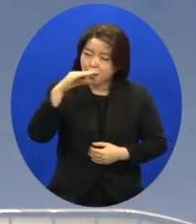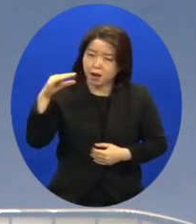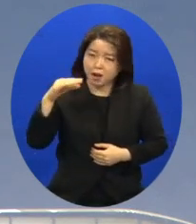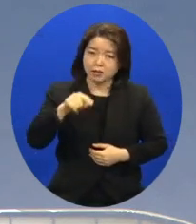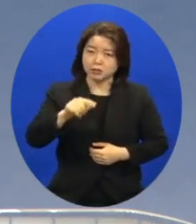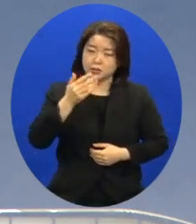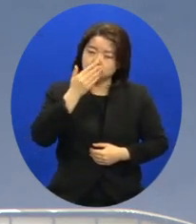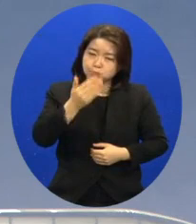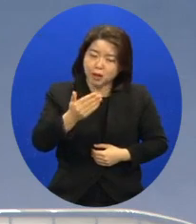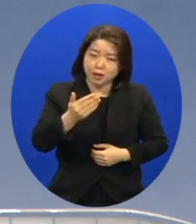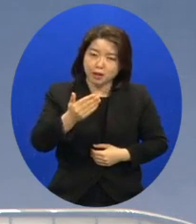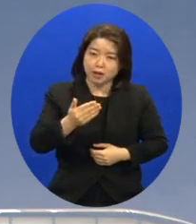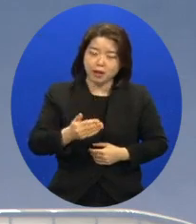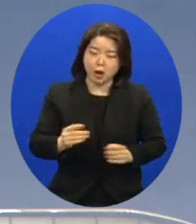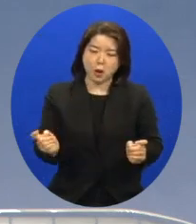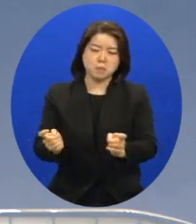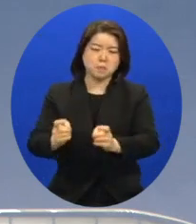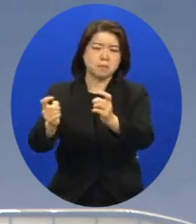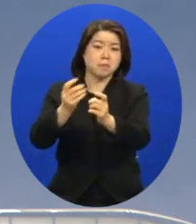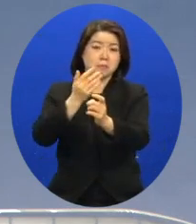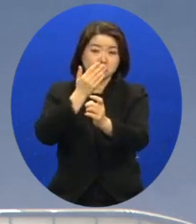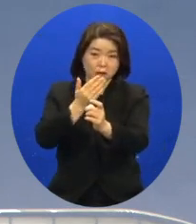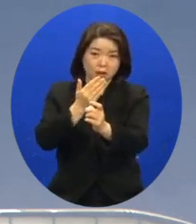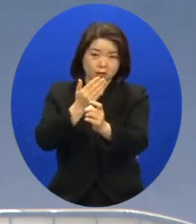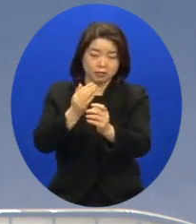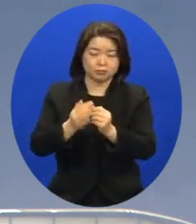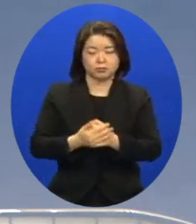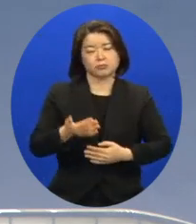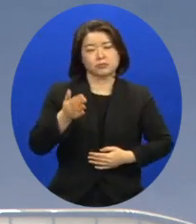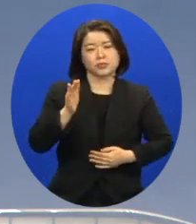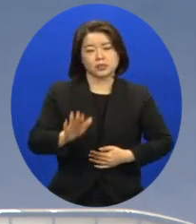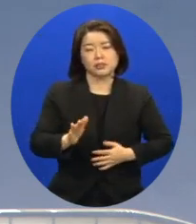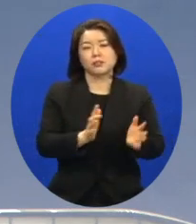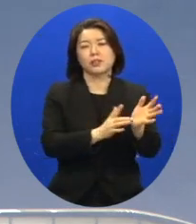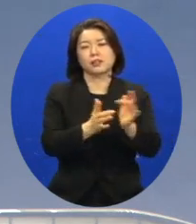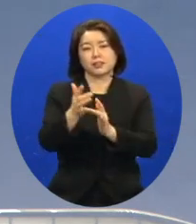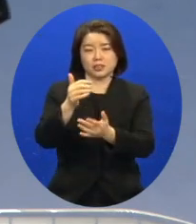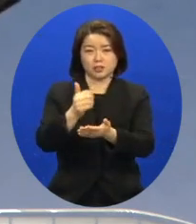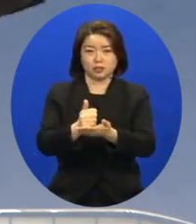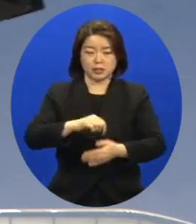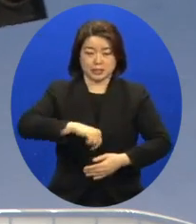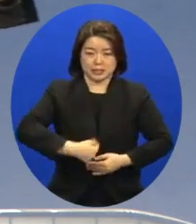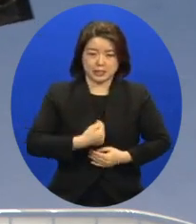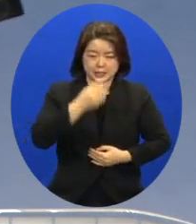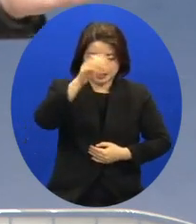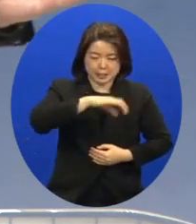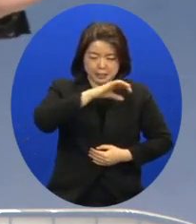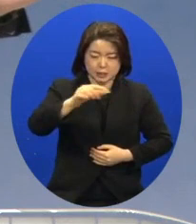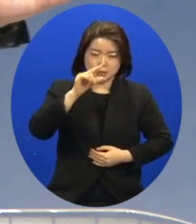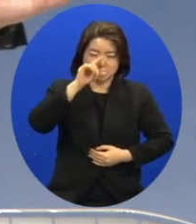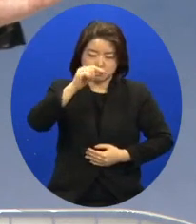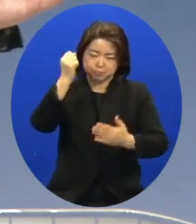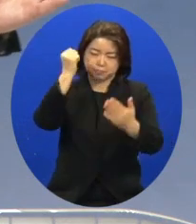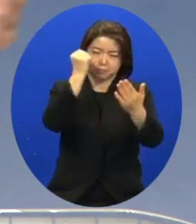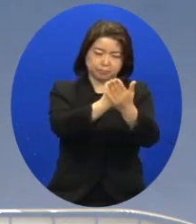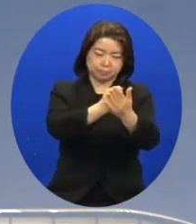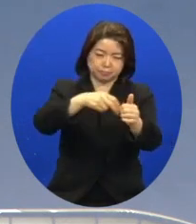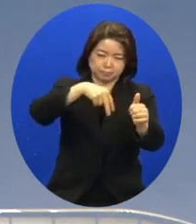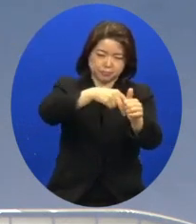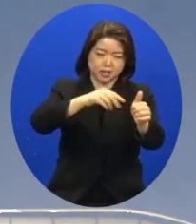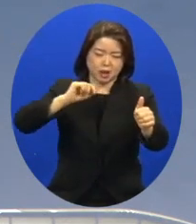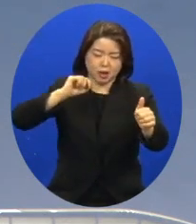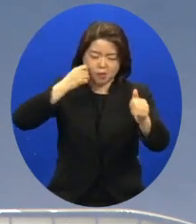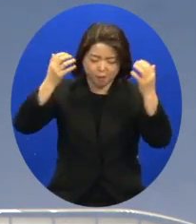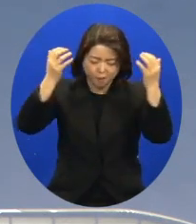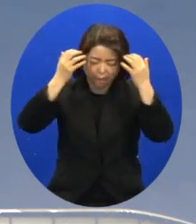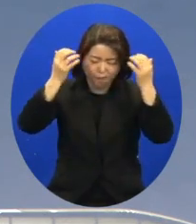겁니까? 논쟁할 수 있지요. 그런데 예수님께서 당신이 십자가에 달려있는 그 기가 막힌 상황에서도